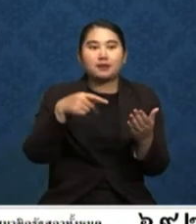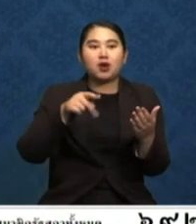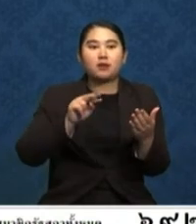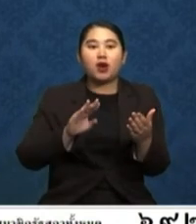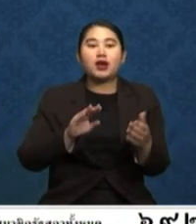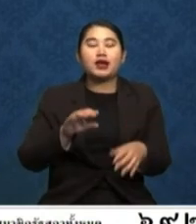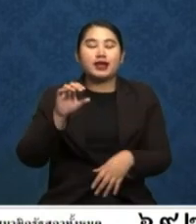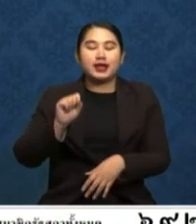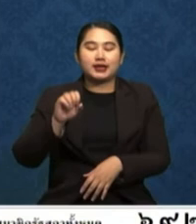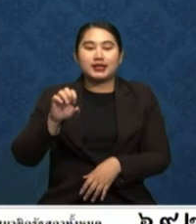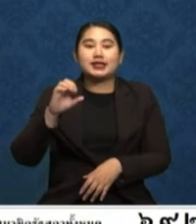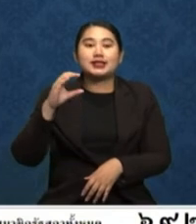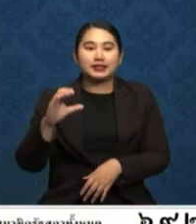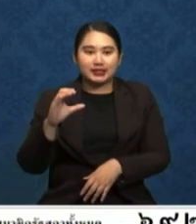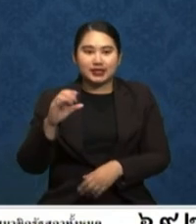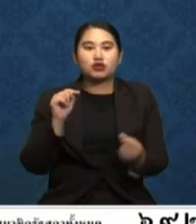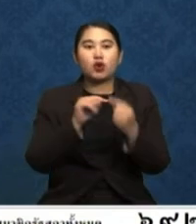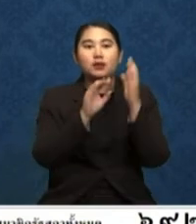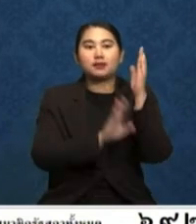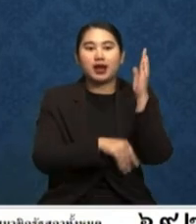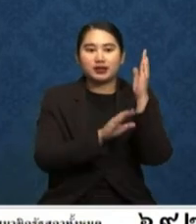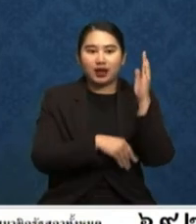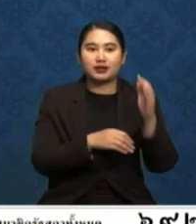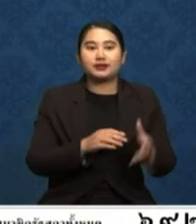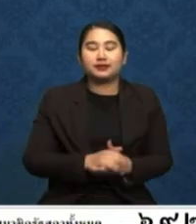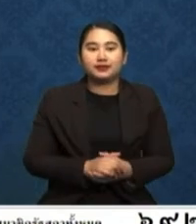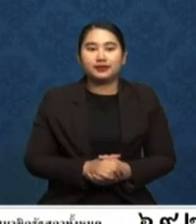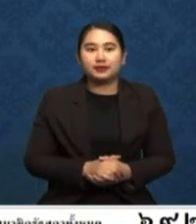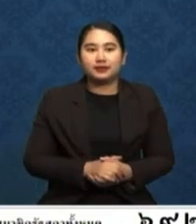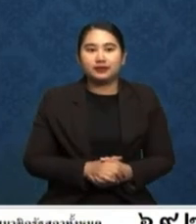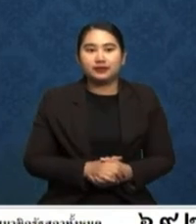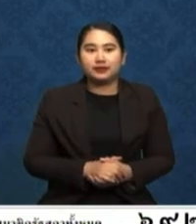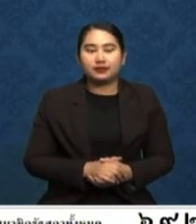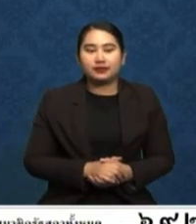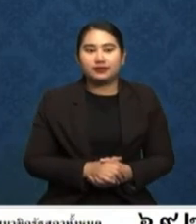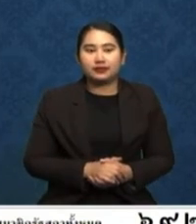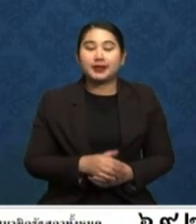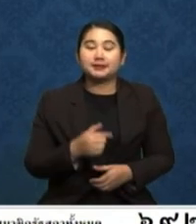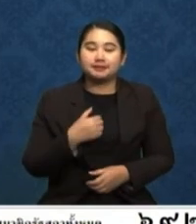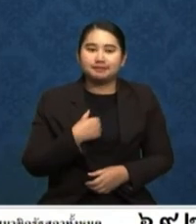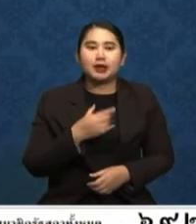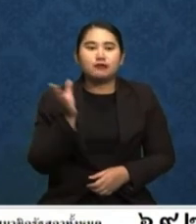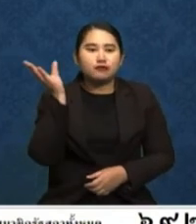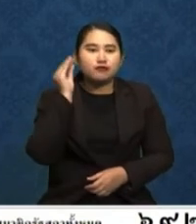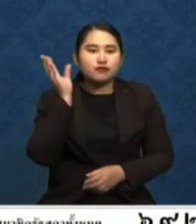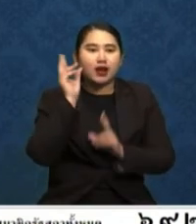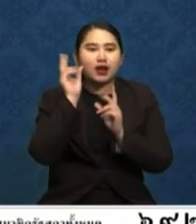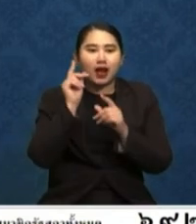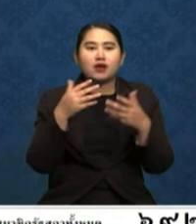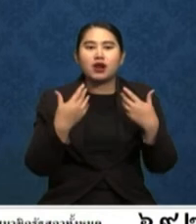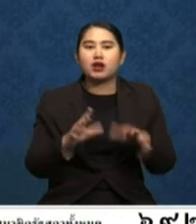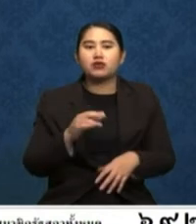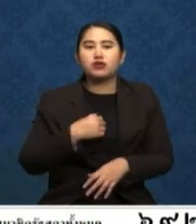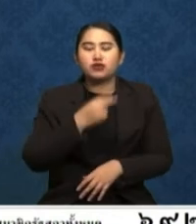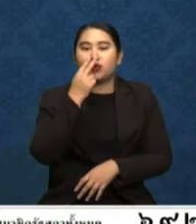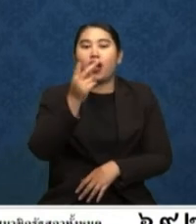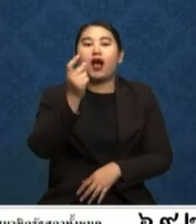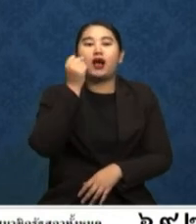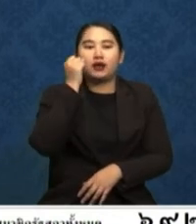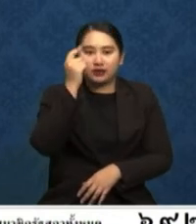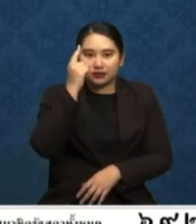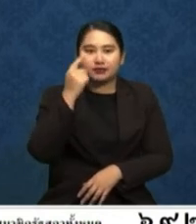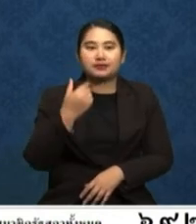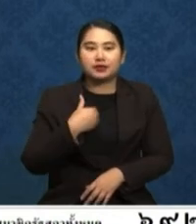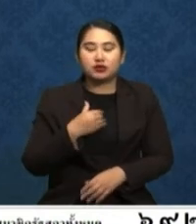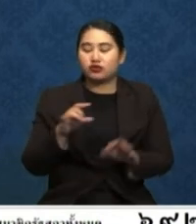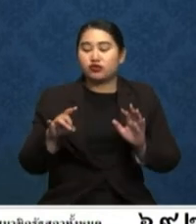ระเบียงเศรษฐกิจพิเศษภาคใต้ท่านประธานดิฉันเนี่ยฟังข่าวนี้จบแล้วถึงบางอ้อเลยค่ะ